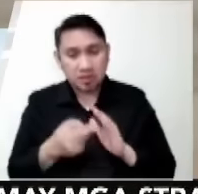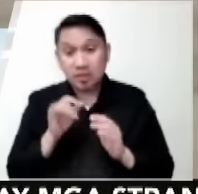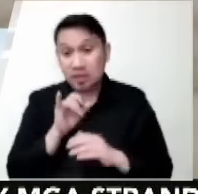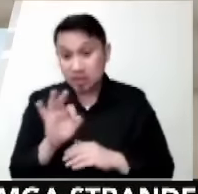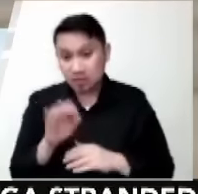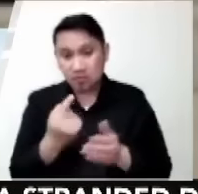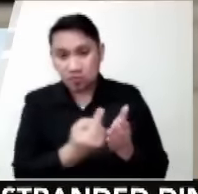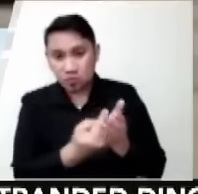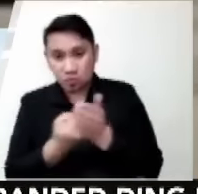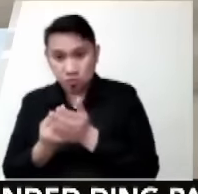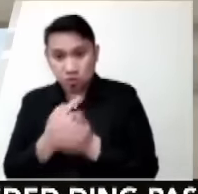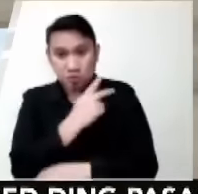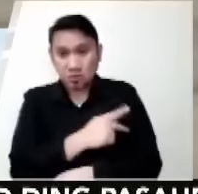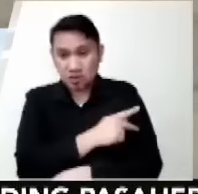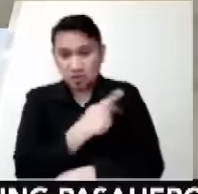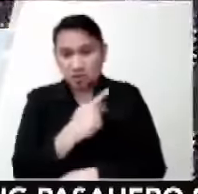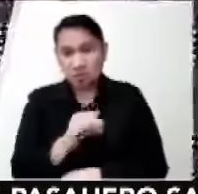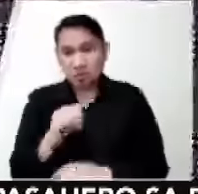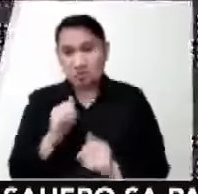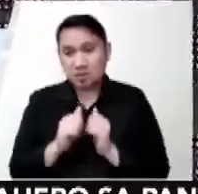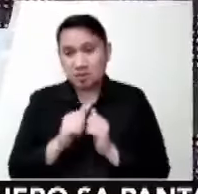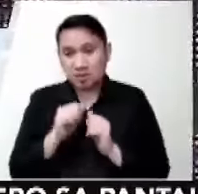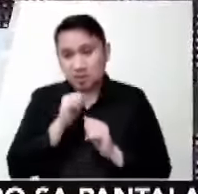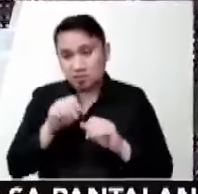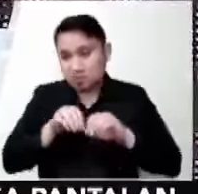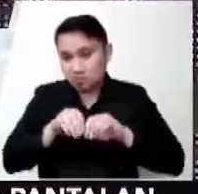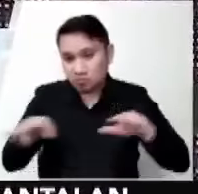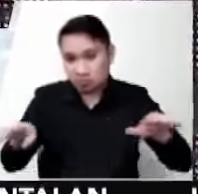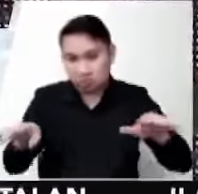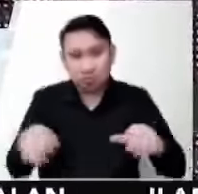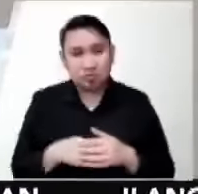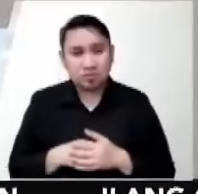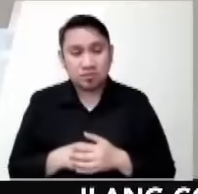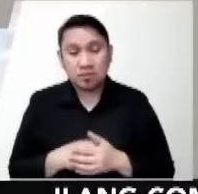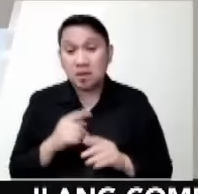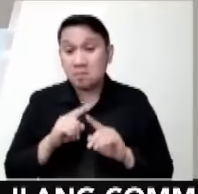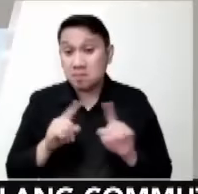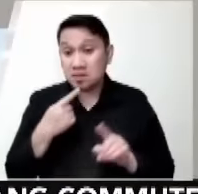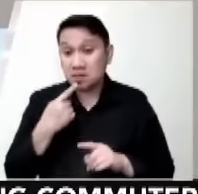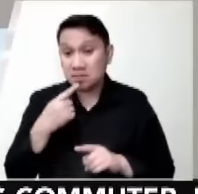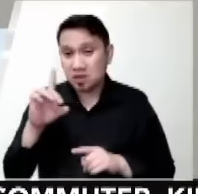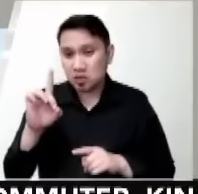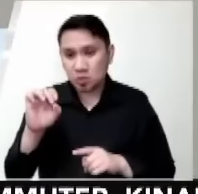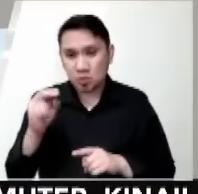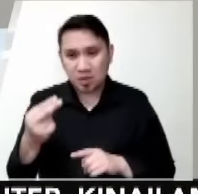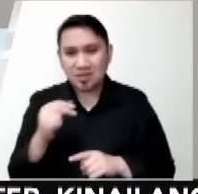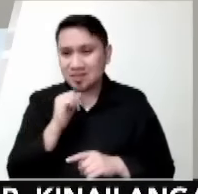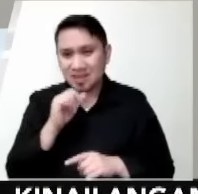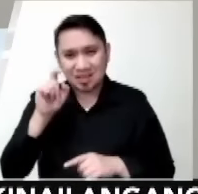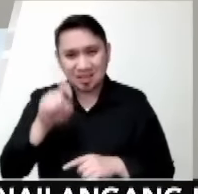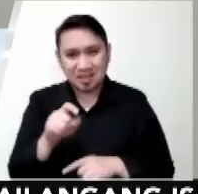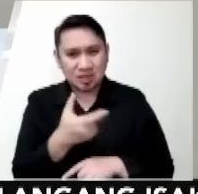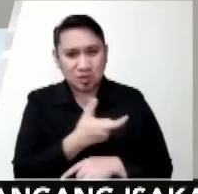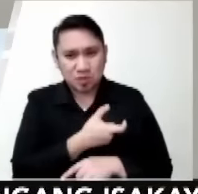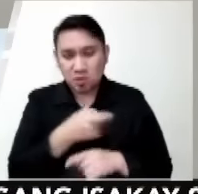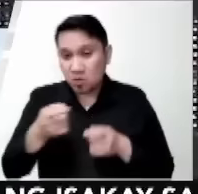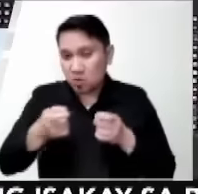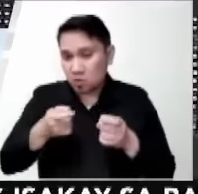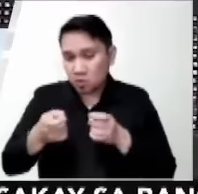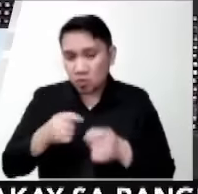pasyente, hindi na kumakalat ang virus. Kaya sa totoo lang daw, sabi ng DOA, hindi kailangan ng bakuna para makontrol ang pagkalat ng